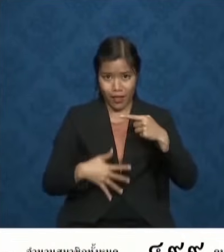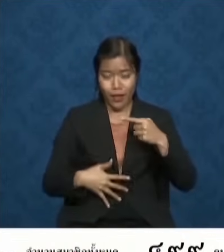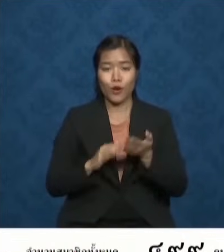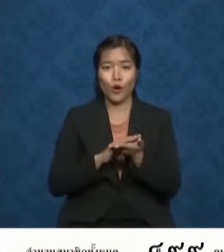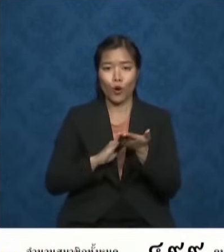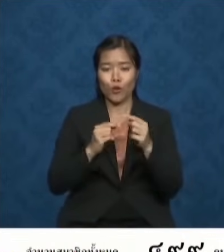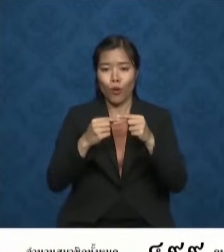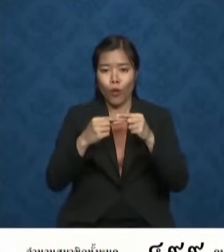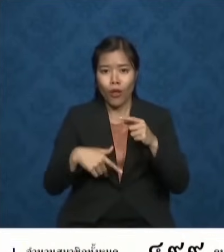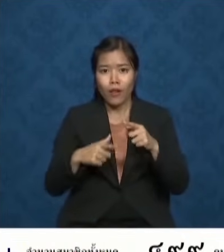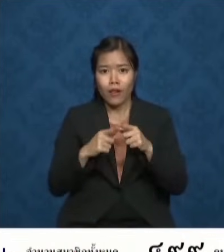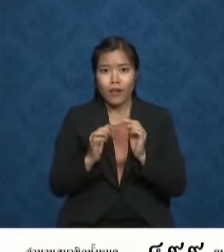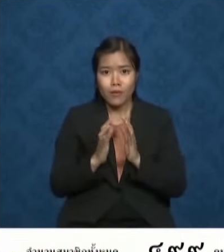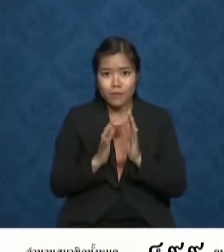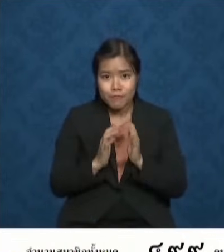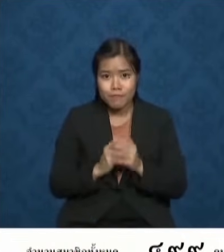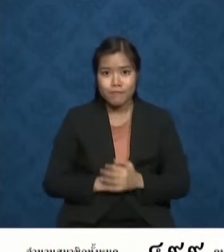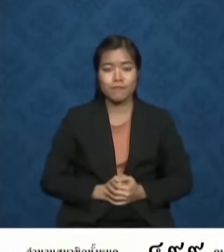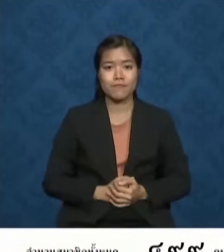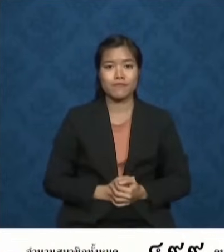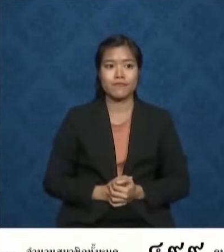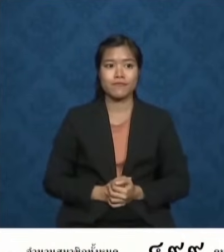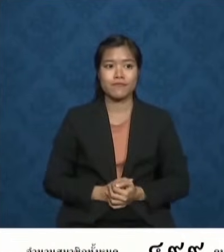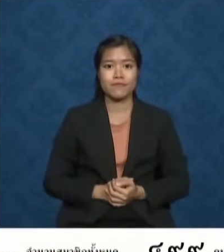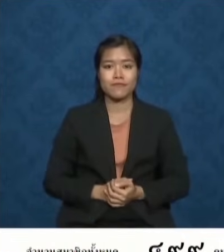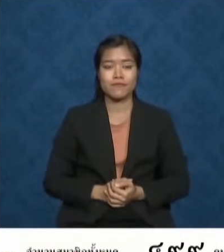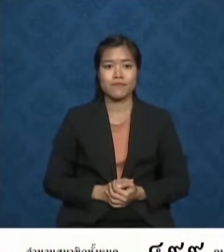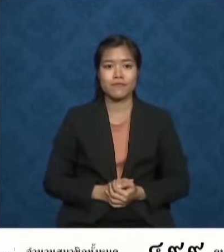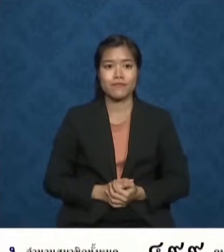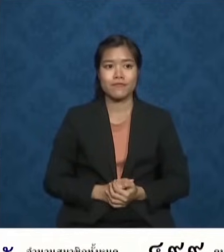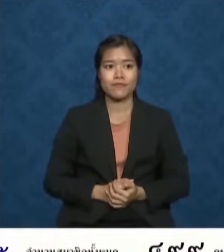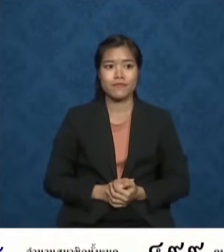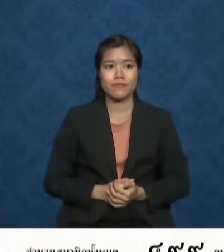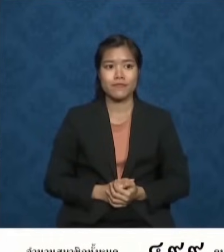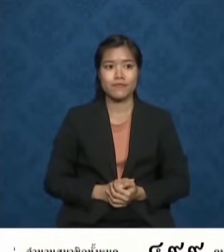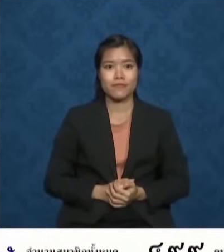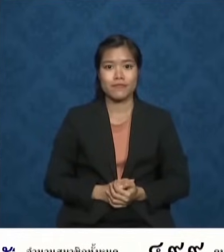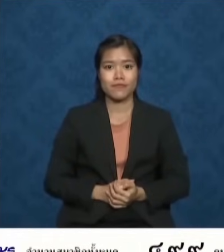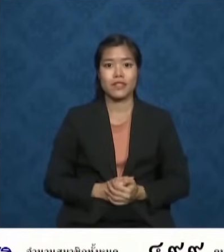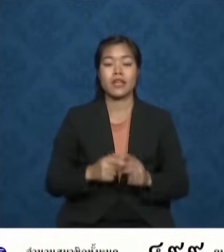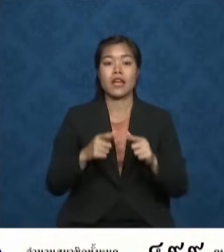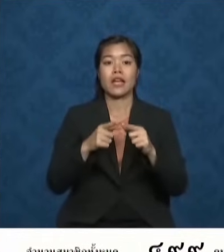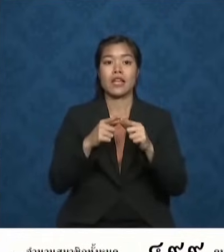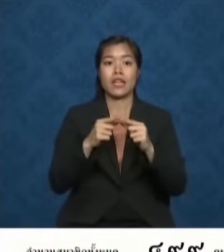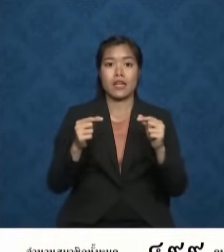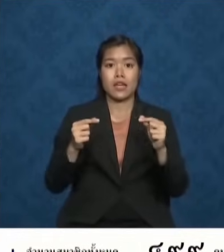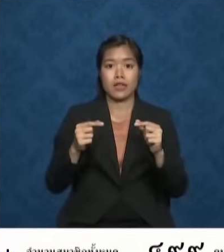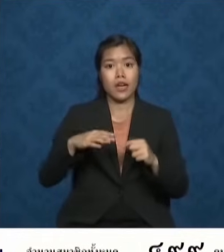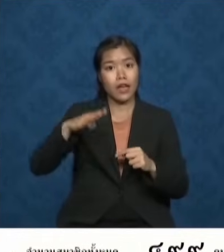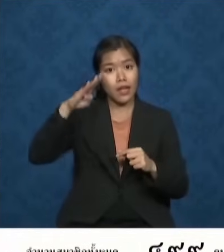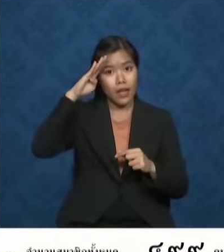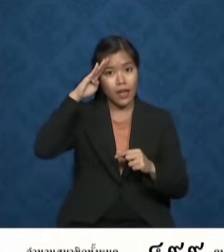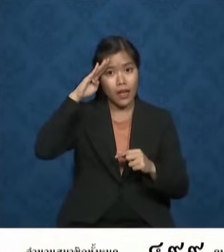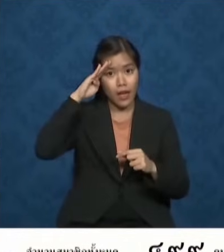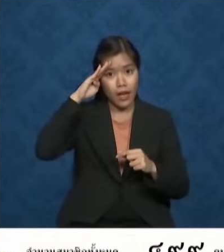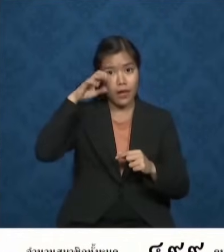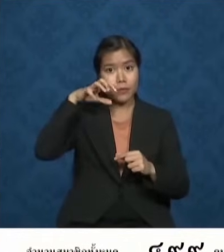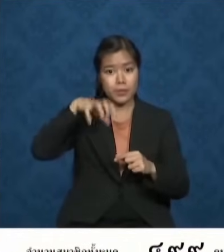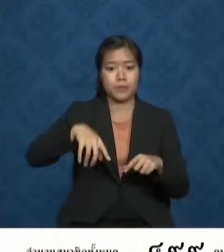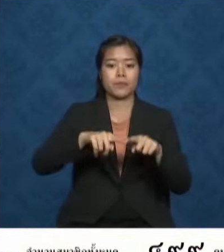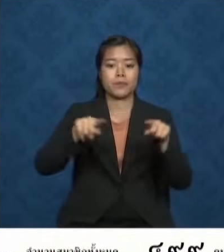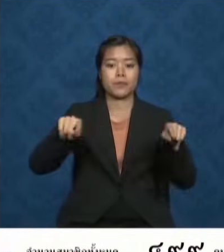ษครับเรื่องของที่ดินกองทัพอันนี้ก็เป็นนโยบายสำคั